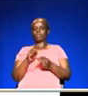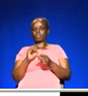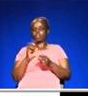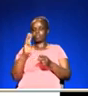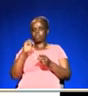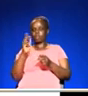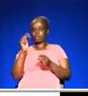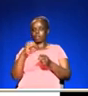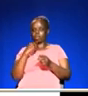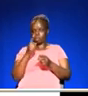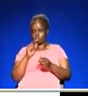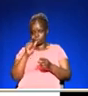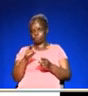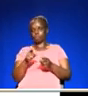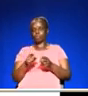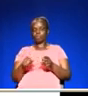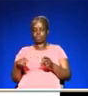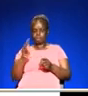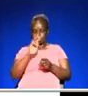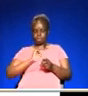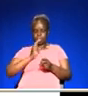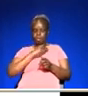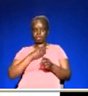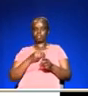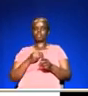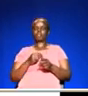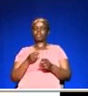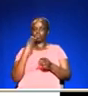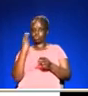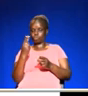tu yeye. Sisi, badala ya kusema Ngige na Wangari